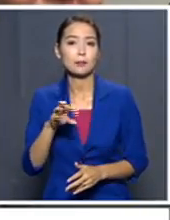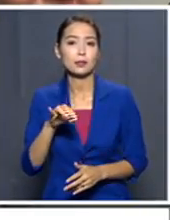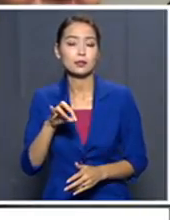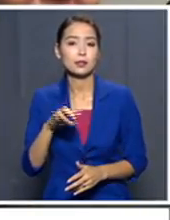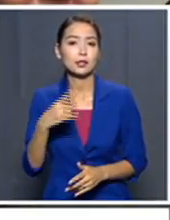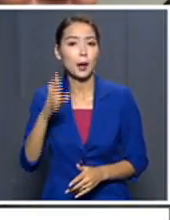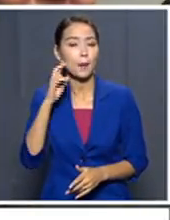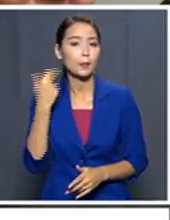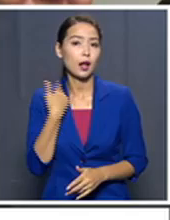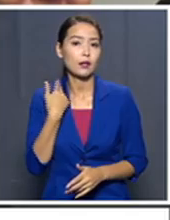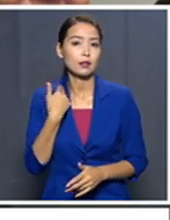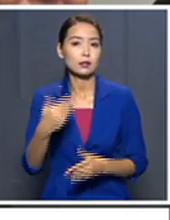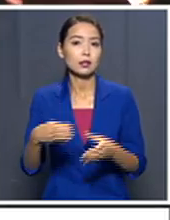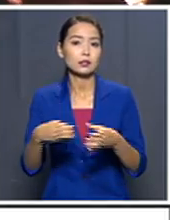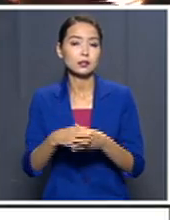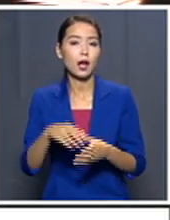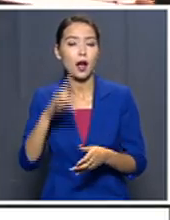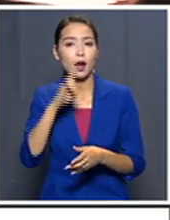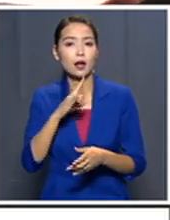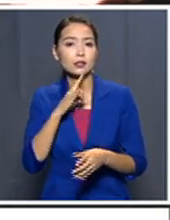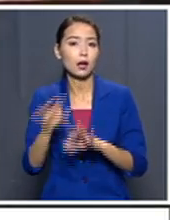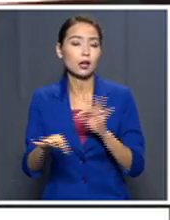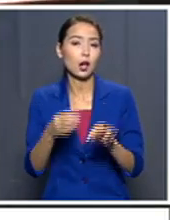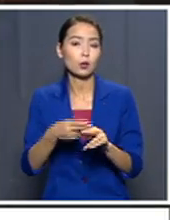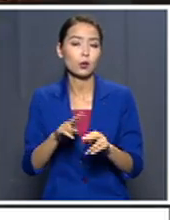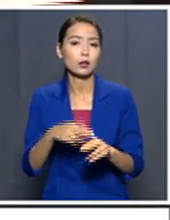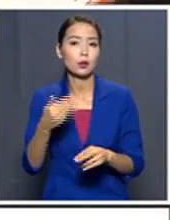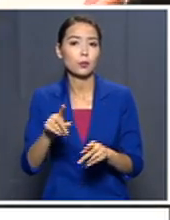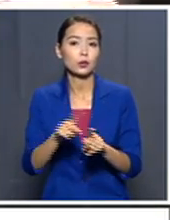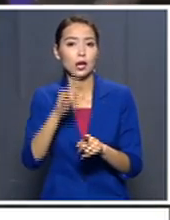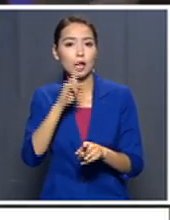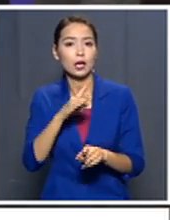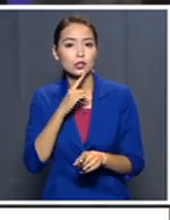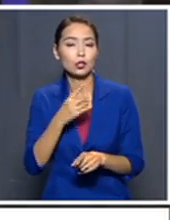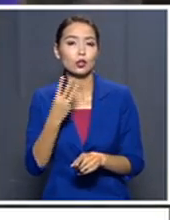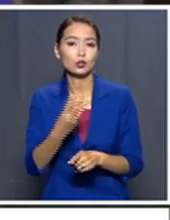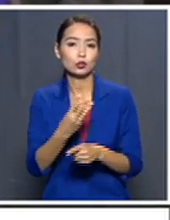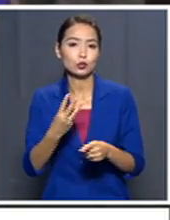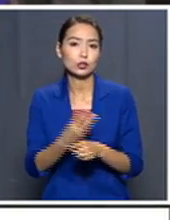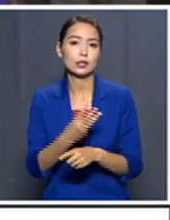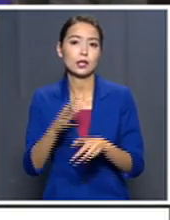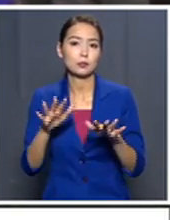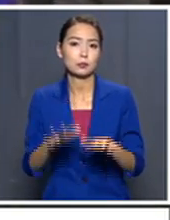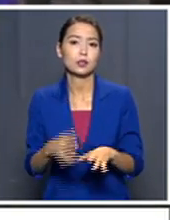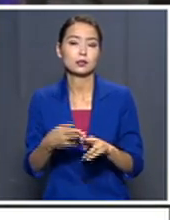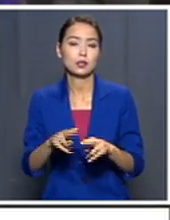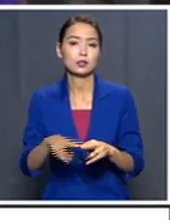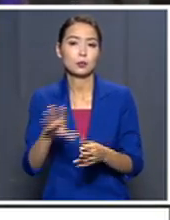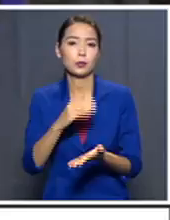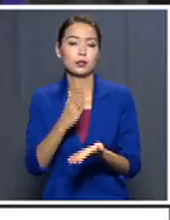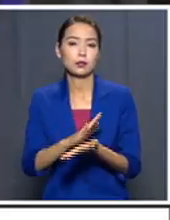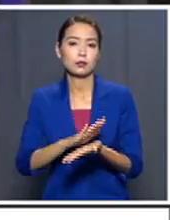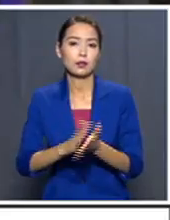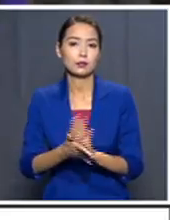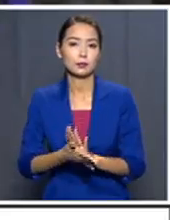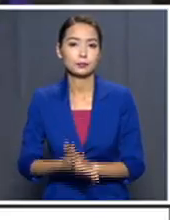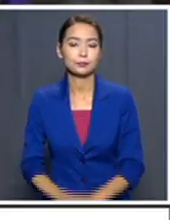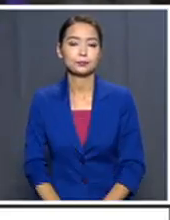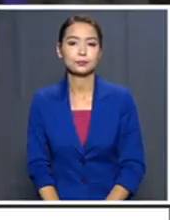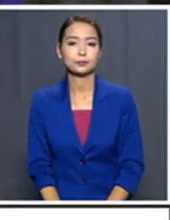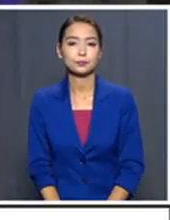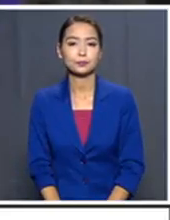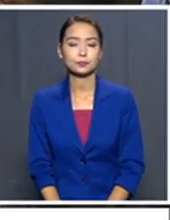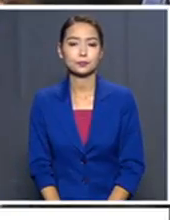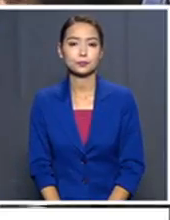британдық компаниясы мен Қазгеология акционерлік қоғамы арасындағы Қазақстанда үш кен орнын барлау туралы келісім.